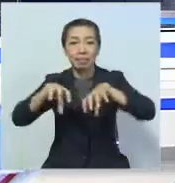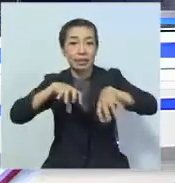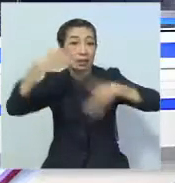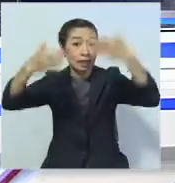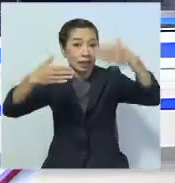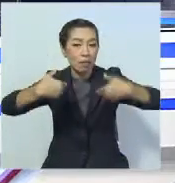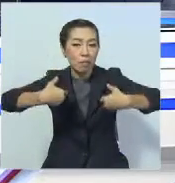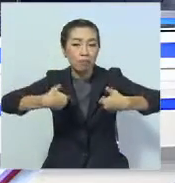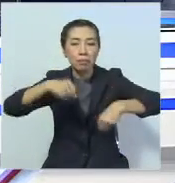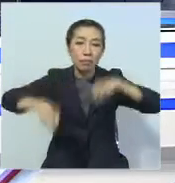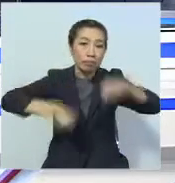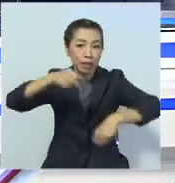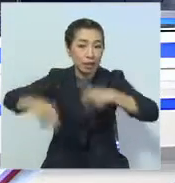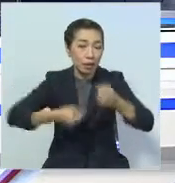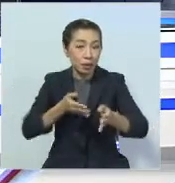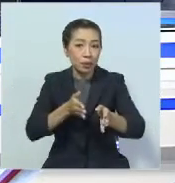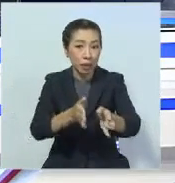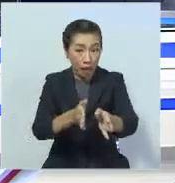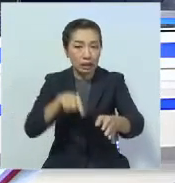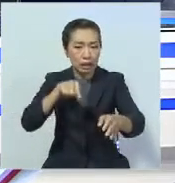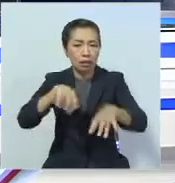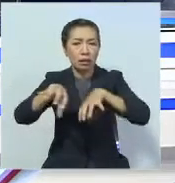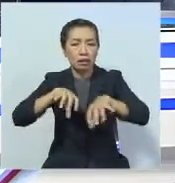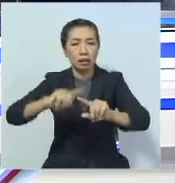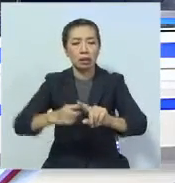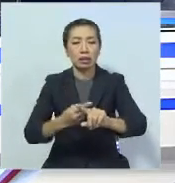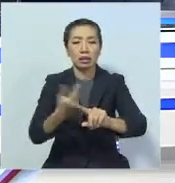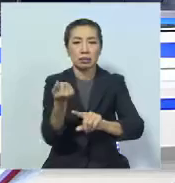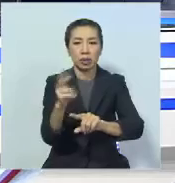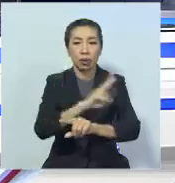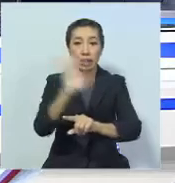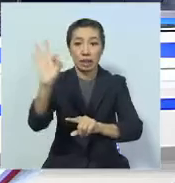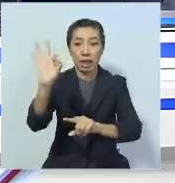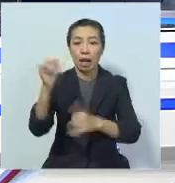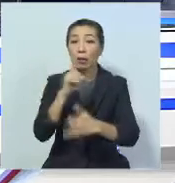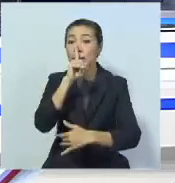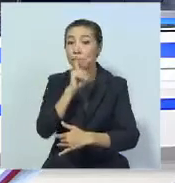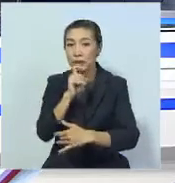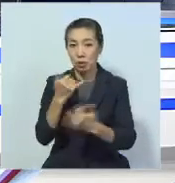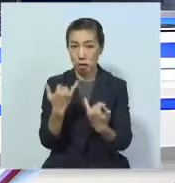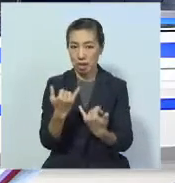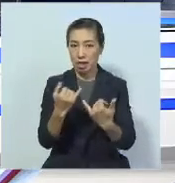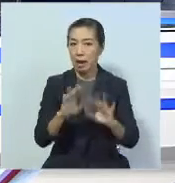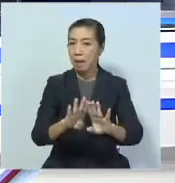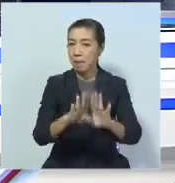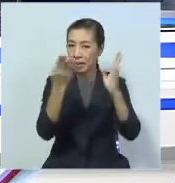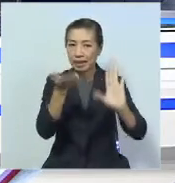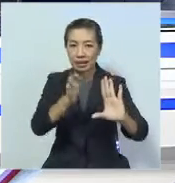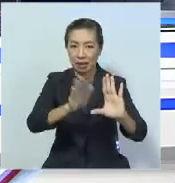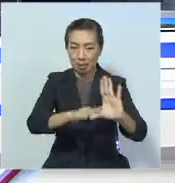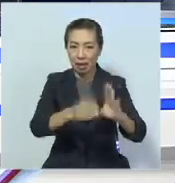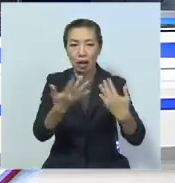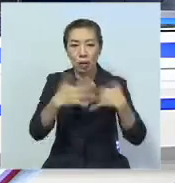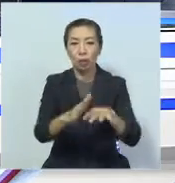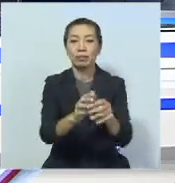การจัดกิจกรรมใบอุ่นไอรักนะคะซึ่งจะมีขึ้นในวันอาทิตย์ที่9ธันวาคมนี้วันนี้ก็เป็นวันแรกที่เปิดให้ประชาชนไปลงทะเบียนมาเข้